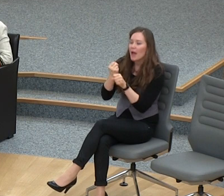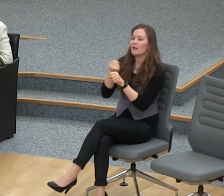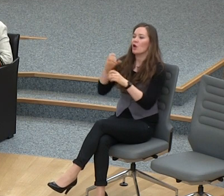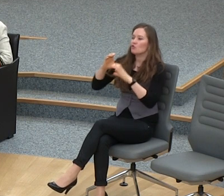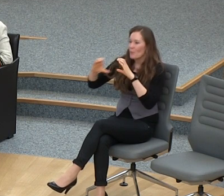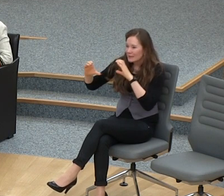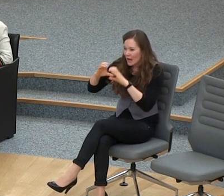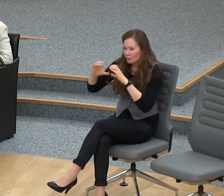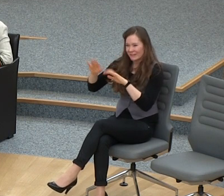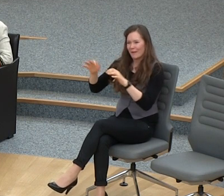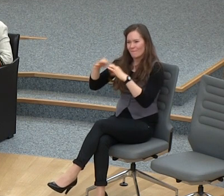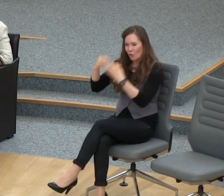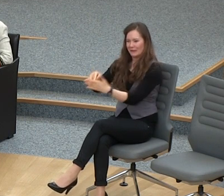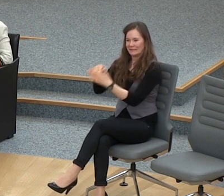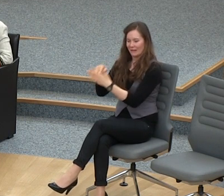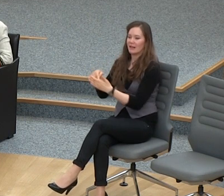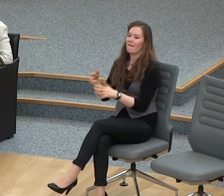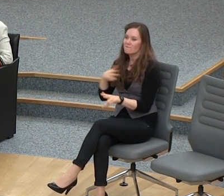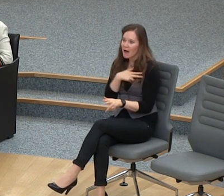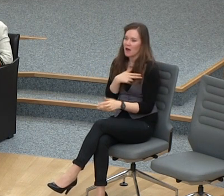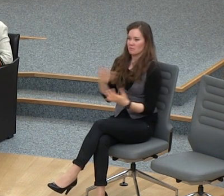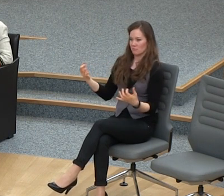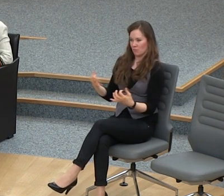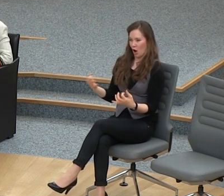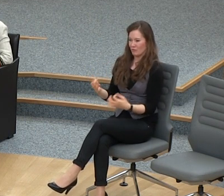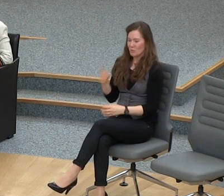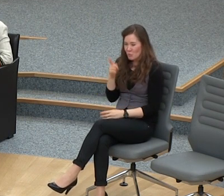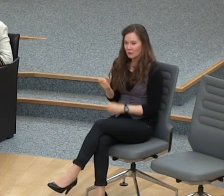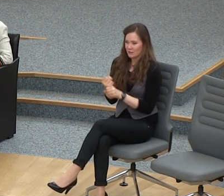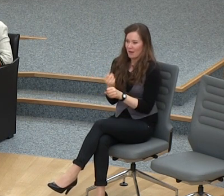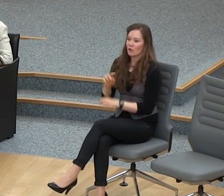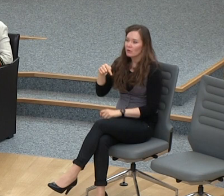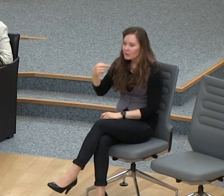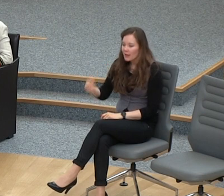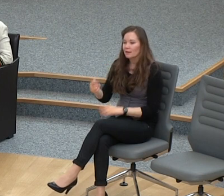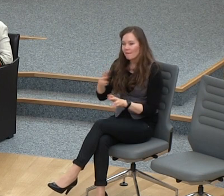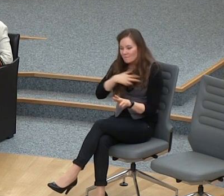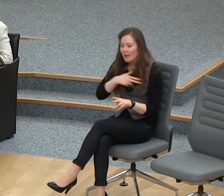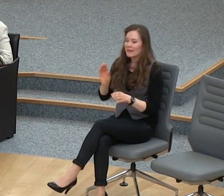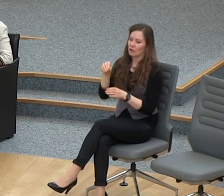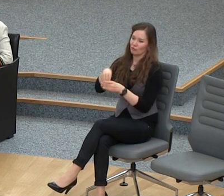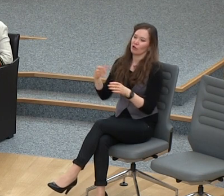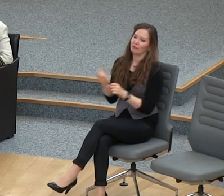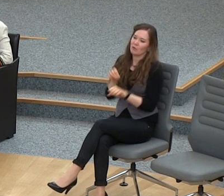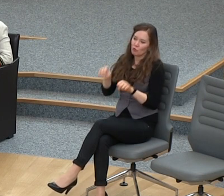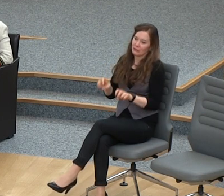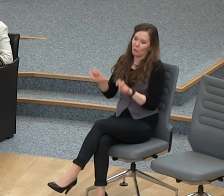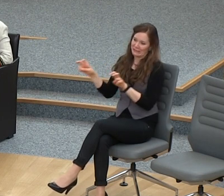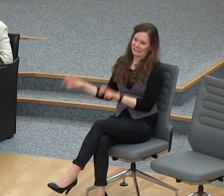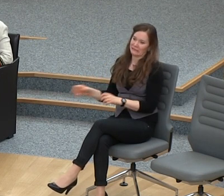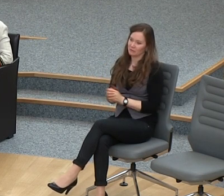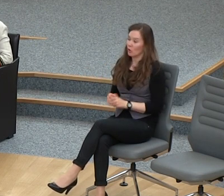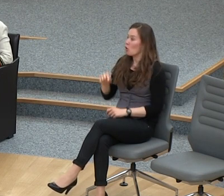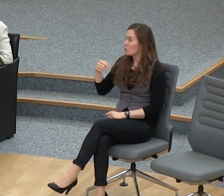Kommunikation, das sind Grundvoraussetzungen, die erledigt sein müssen, damit also Inklusion gelingt. Und